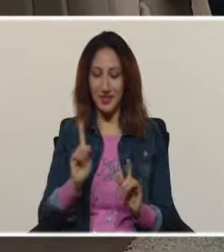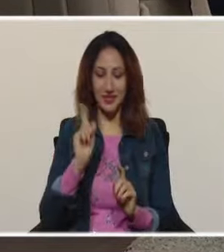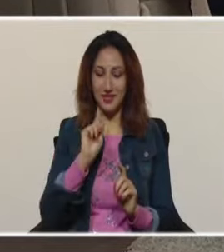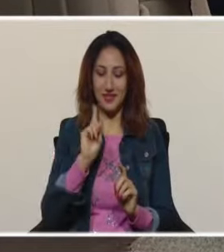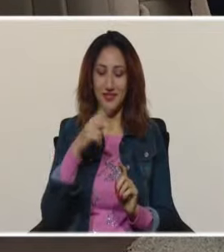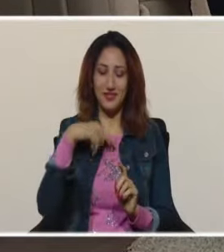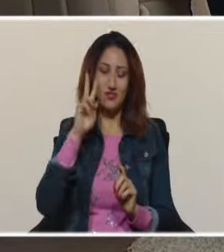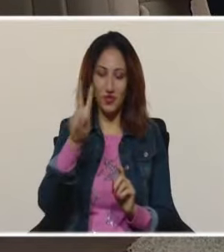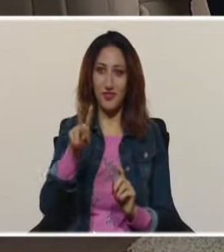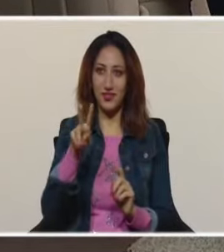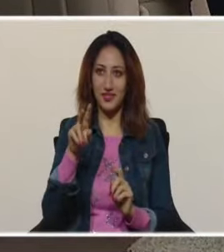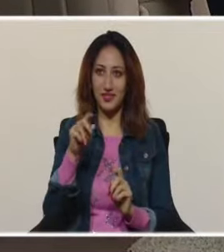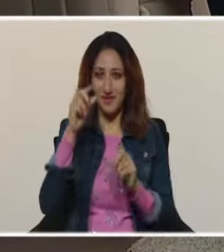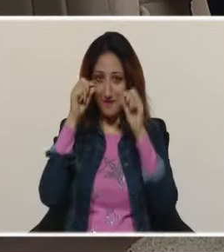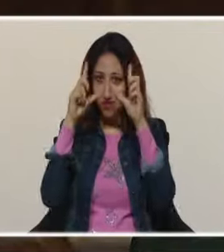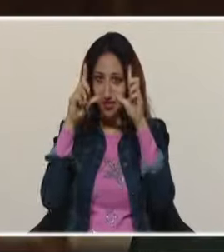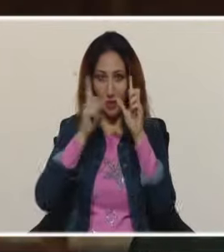اذا انت شفتينا بقى مش عارف. لا